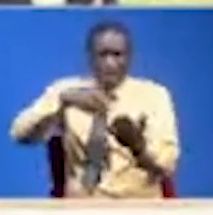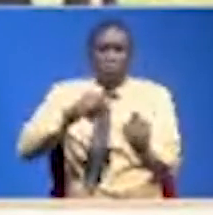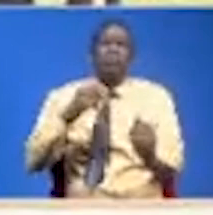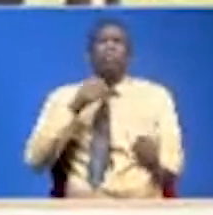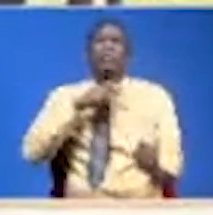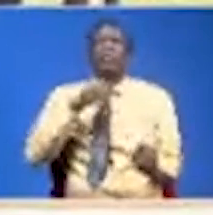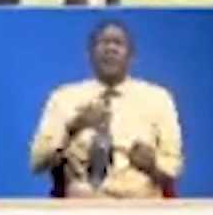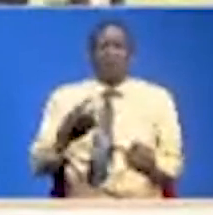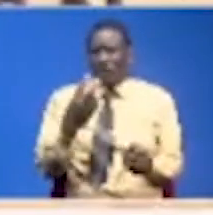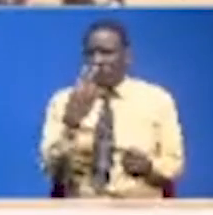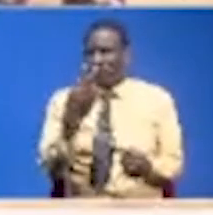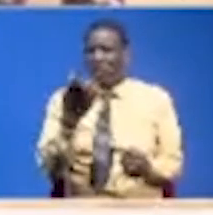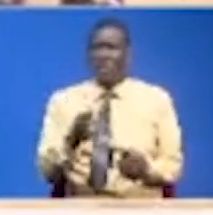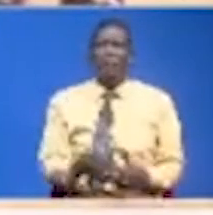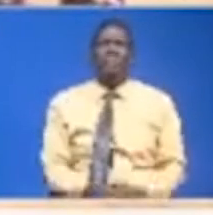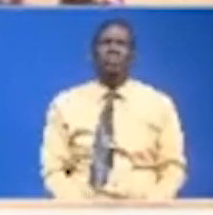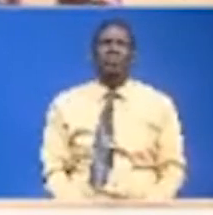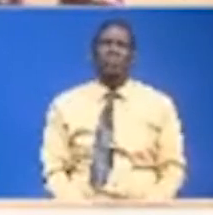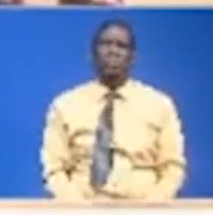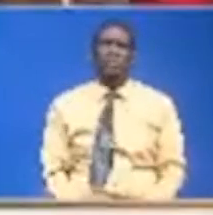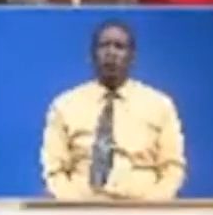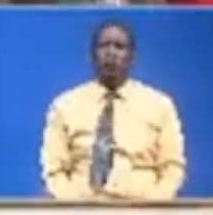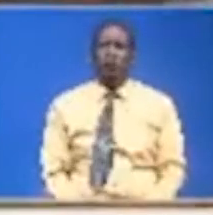Hebu tazama. Nchini.